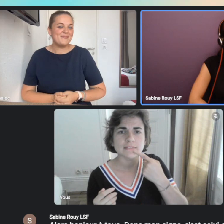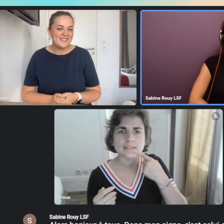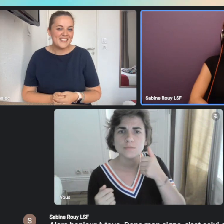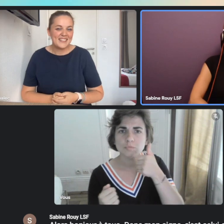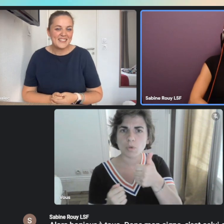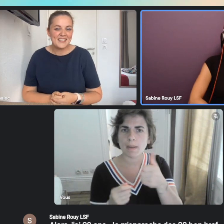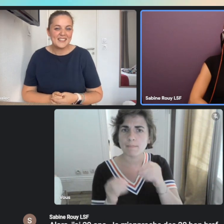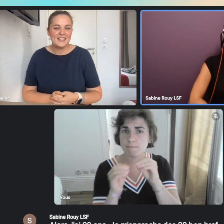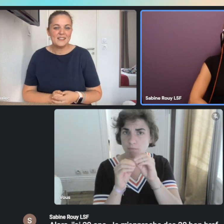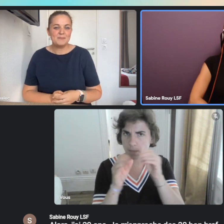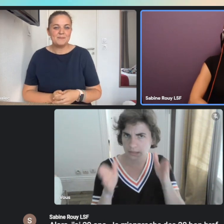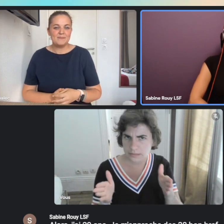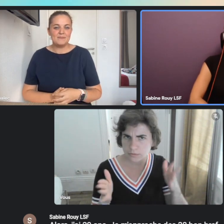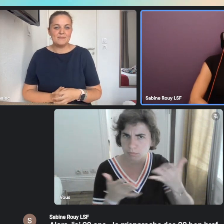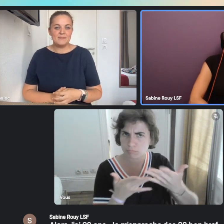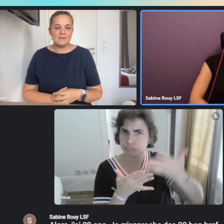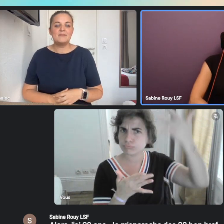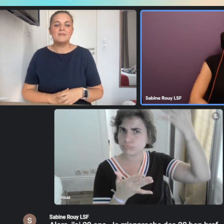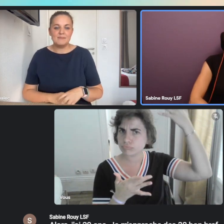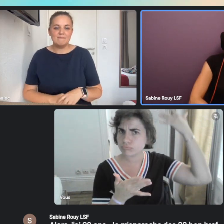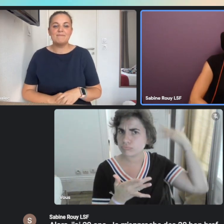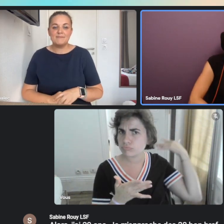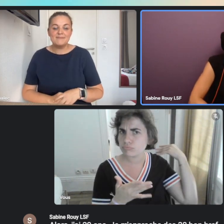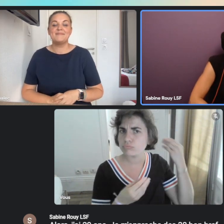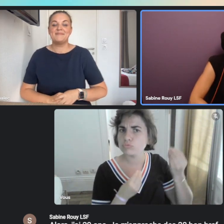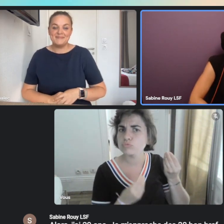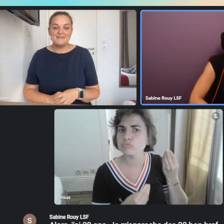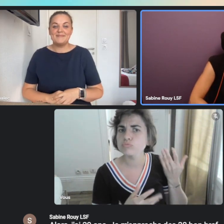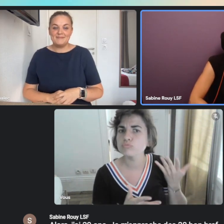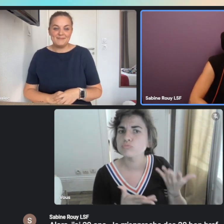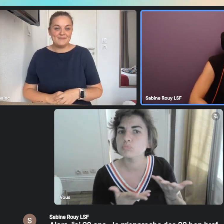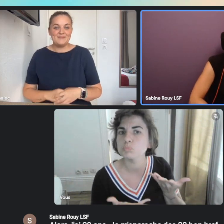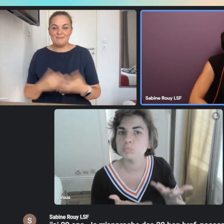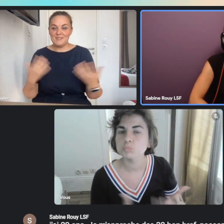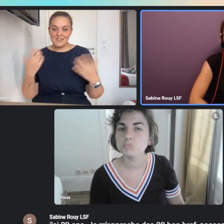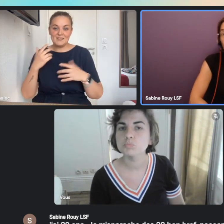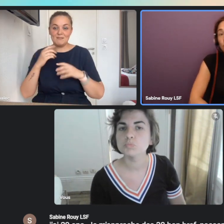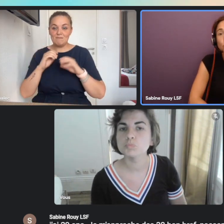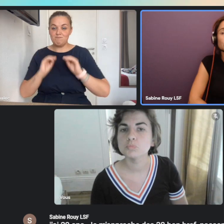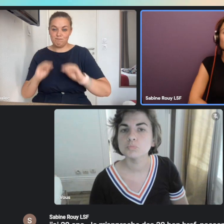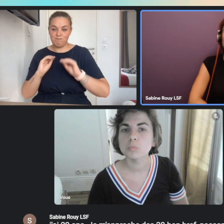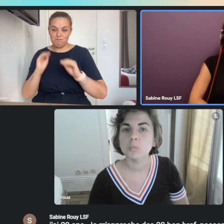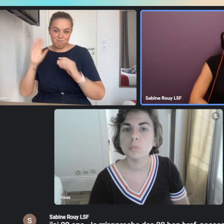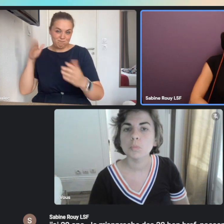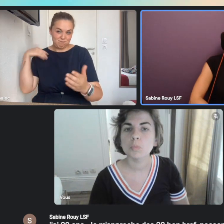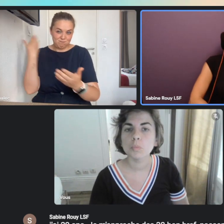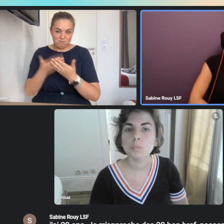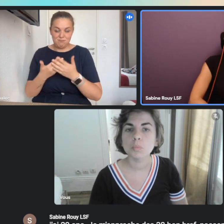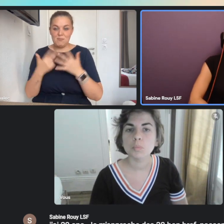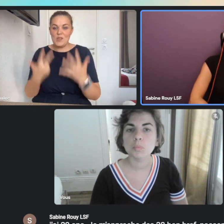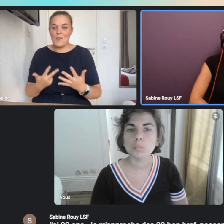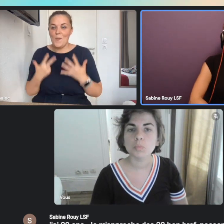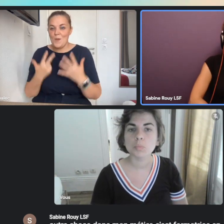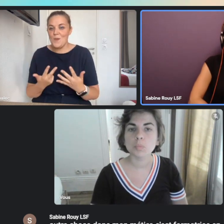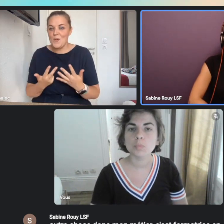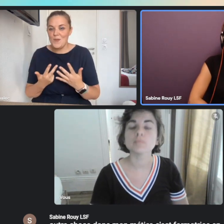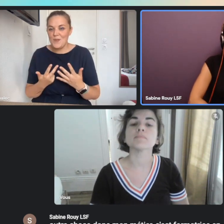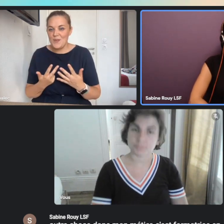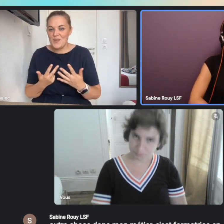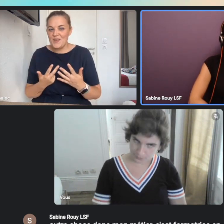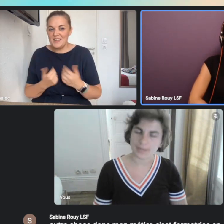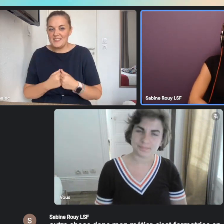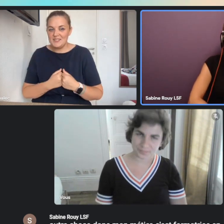D'accord, ok. Donc, c'est-à-dire que toi, tu es formatrice depuis combien de temps? Alors, je suis